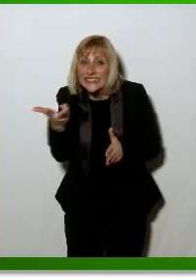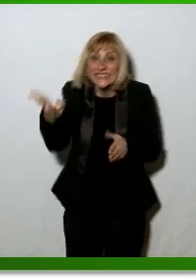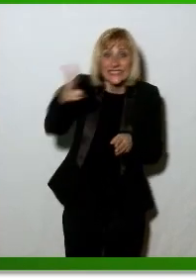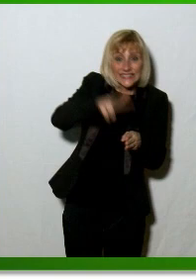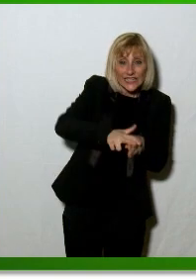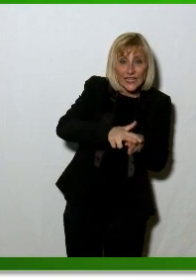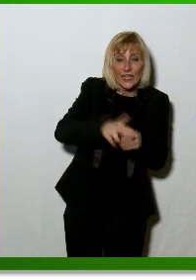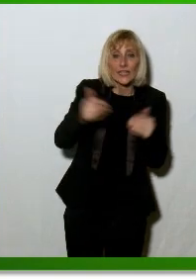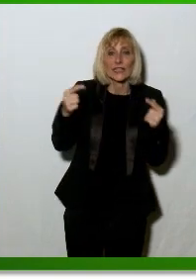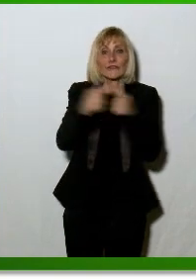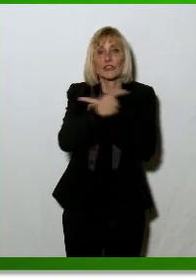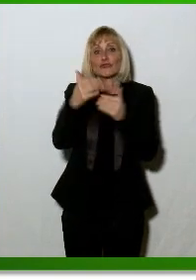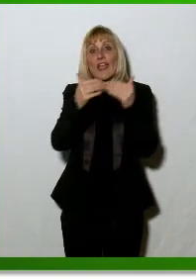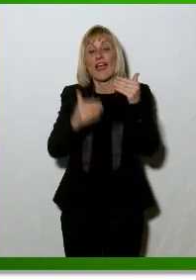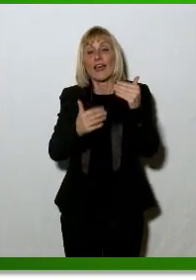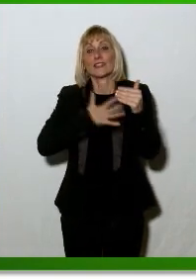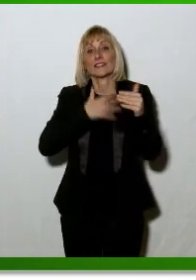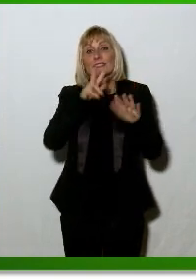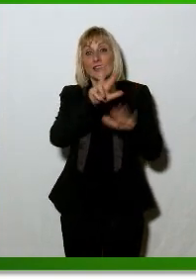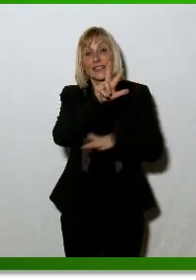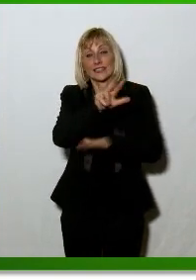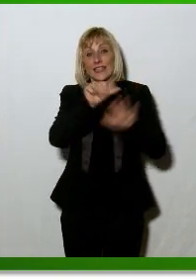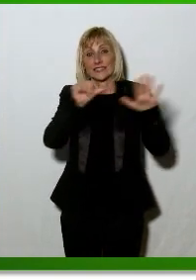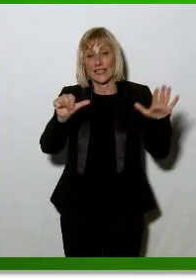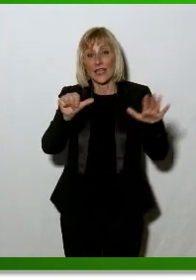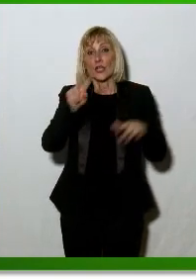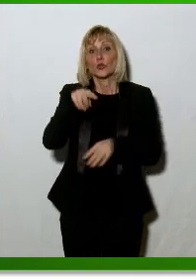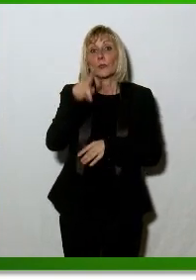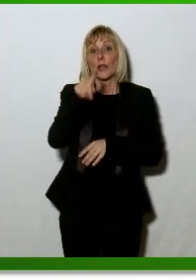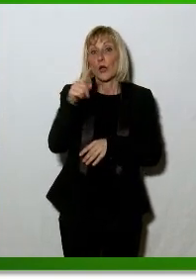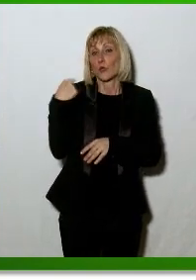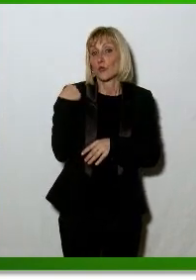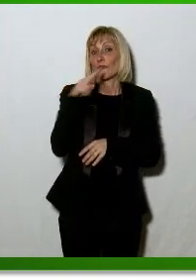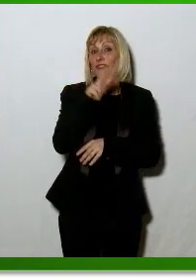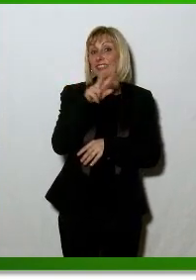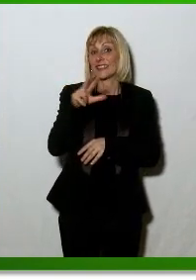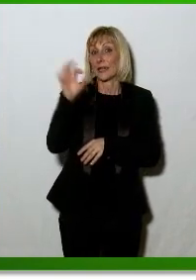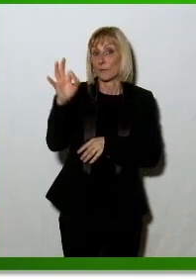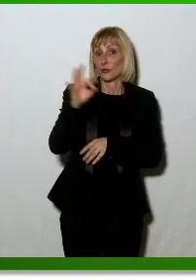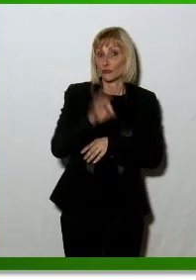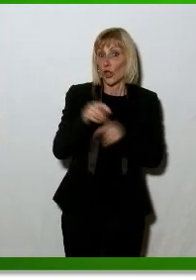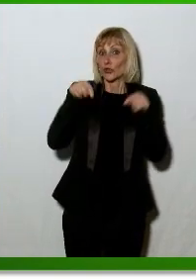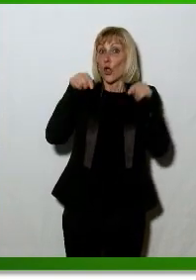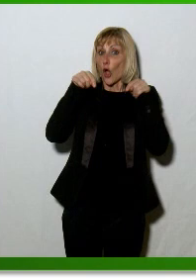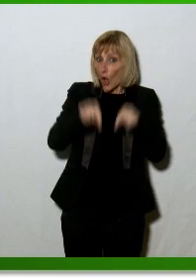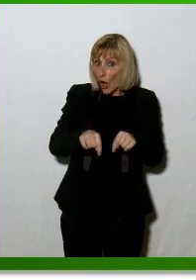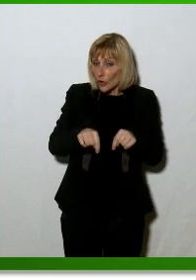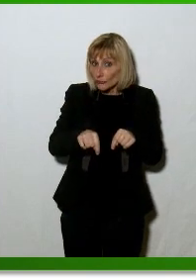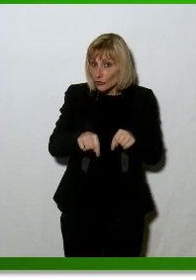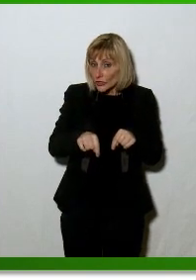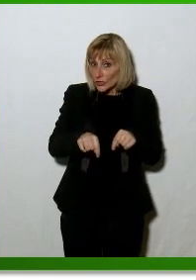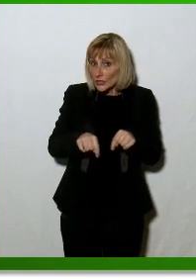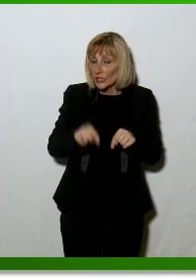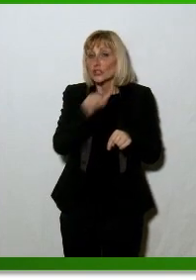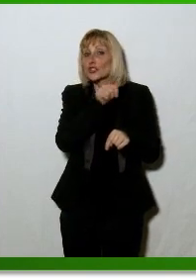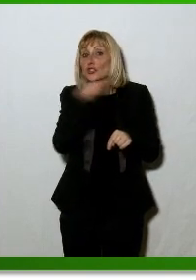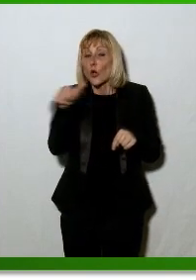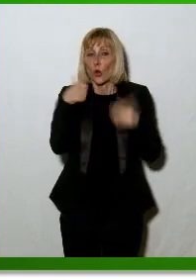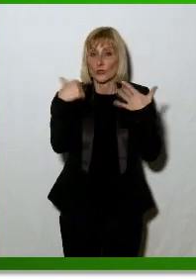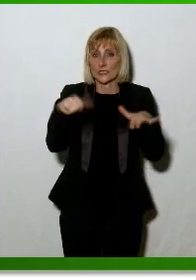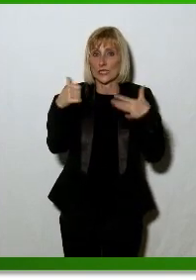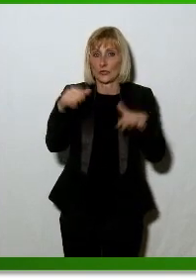under 36 Per contro nel 2001 erano il 23% e oggi come detto sono soltanto il